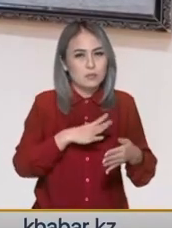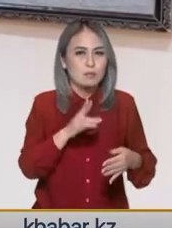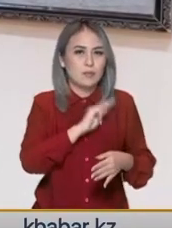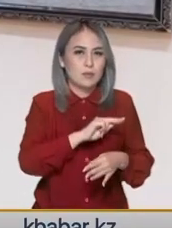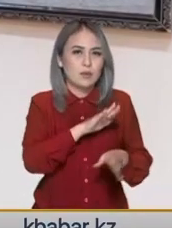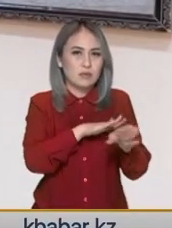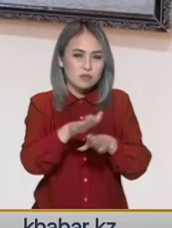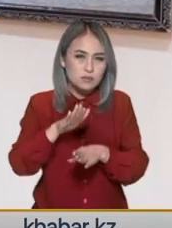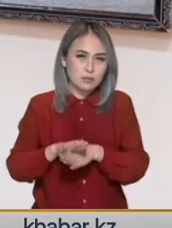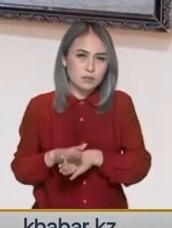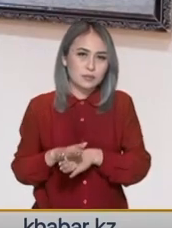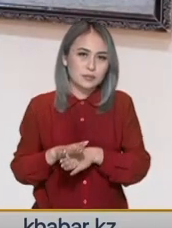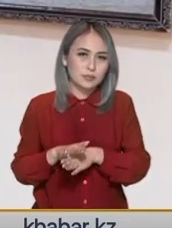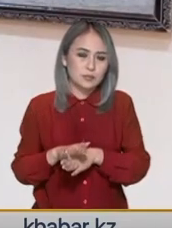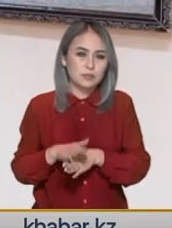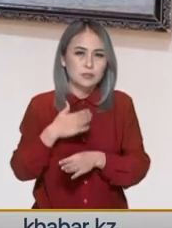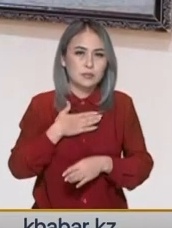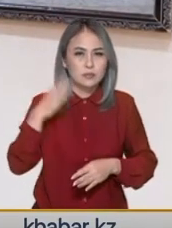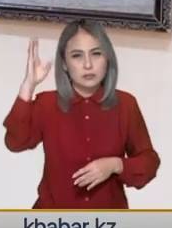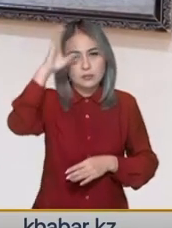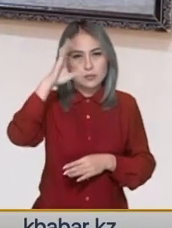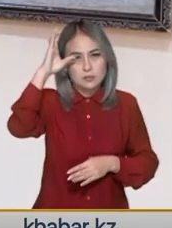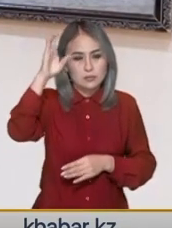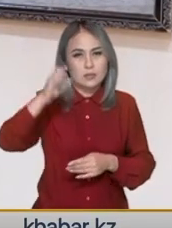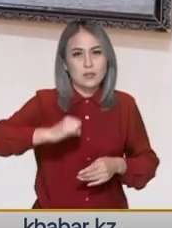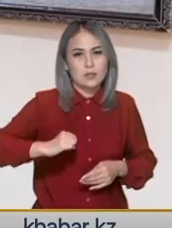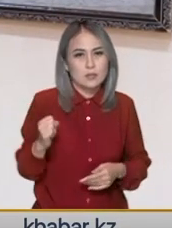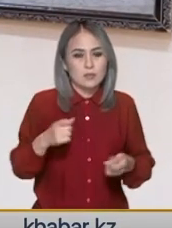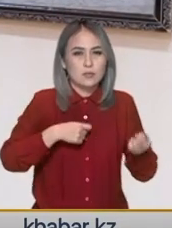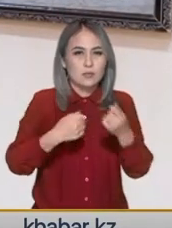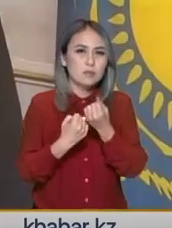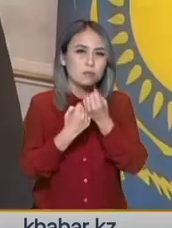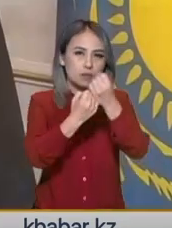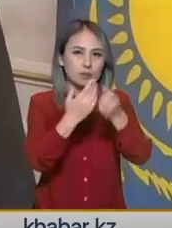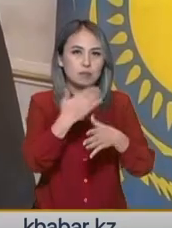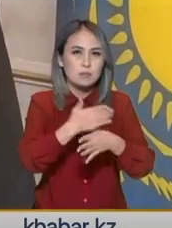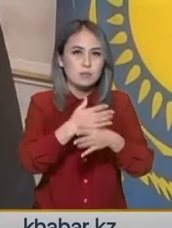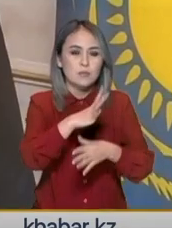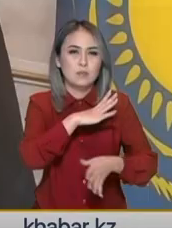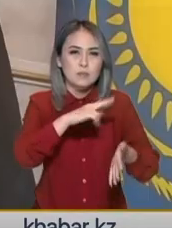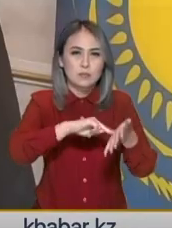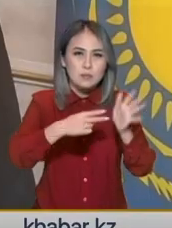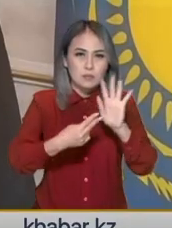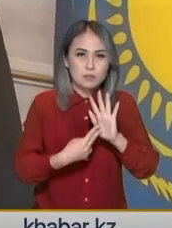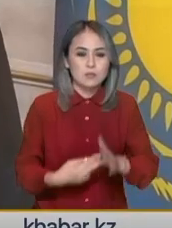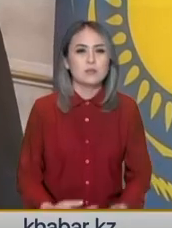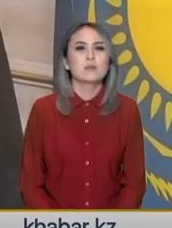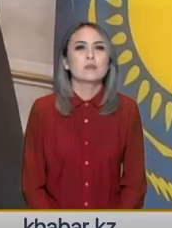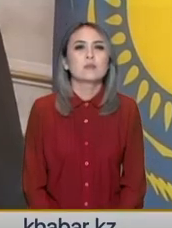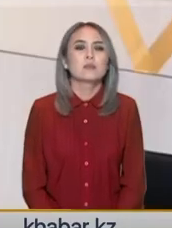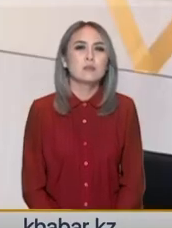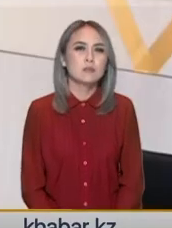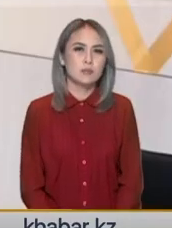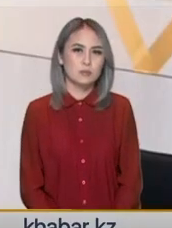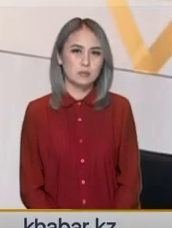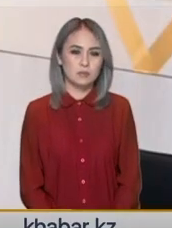жұмыстар атқарылды. Біздің өзбекстандық әріптестеріміздің үлкен қолдауының арқасында болып отырған жоба. Дәулет тіл байрамыға түсіп қалды